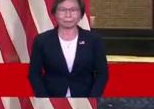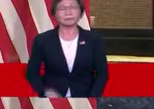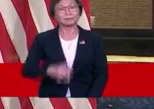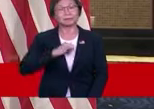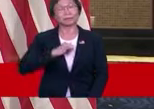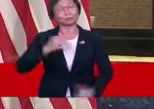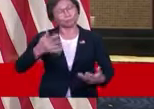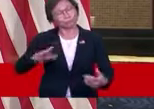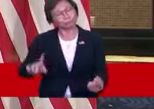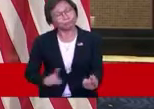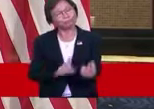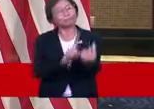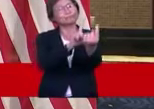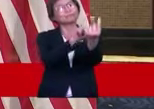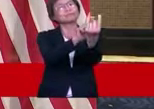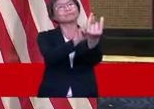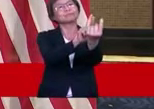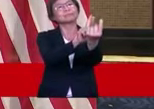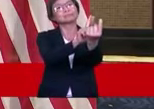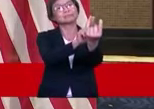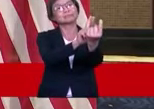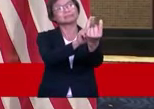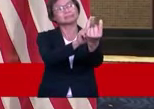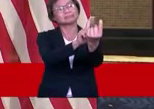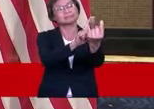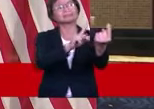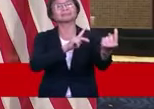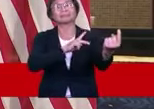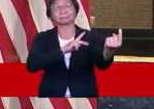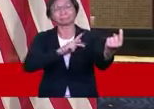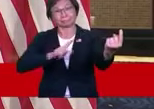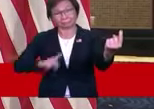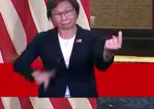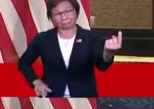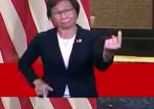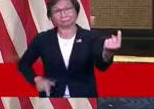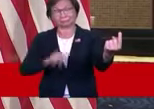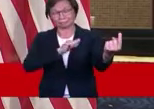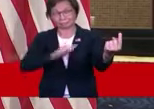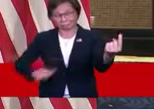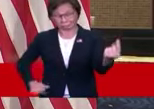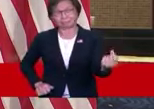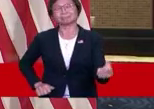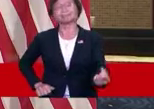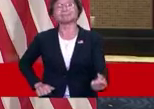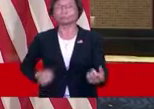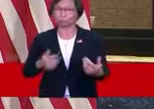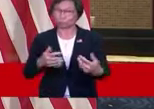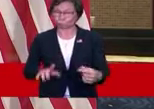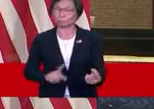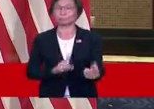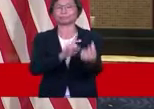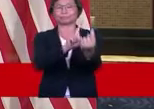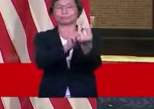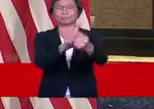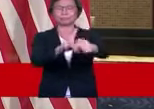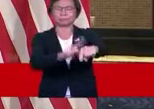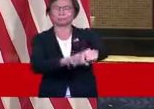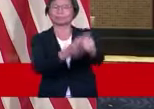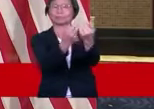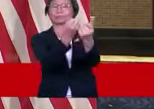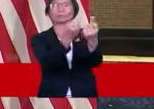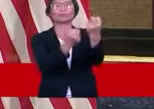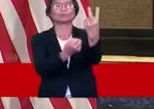Hai Say telah menghadap kebawah duli Yang Maha Mulia Sri Paduka Baginda yang dipertuan agung pada